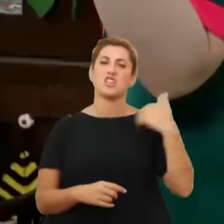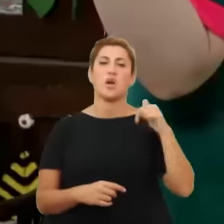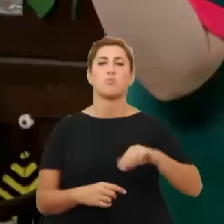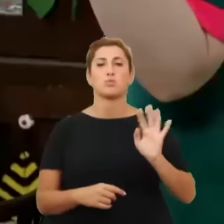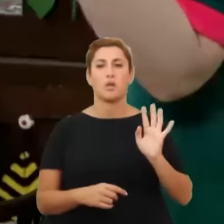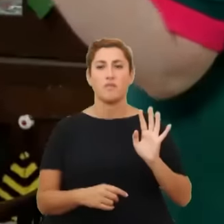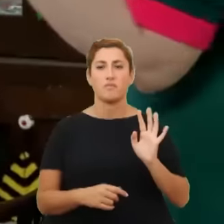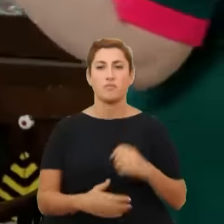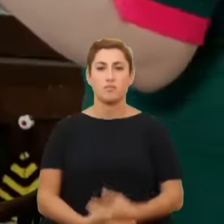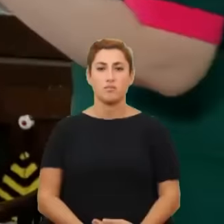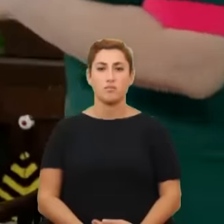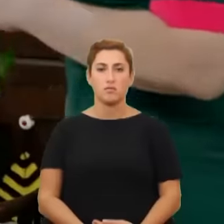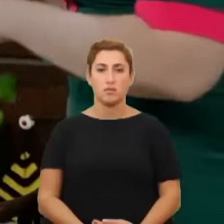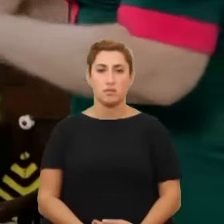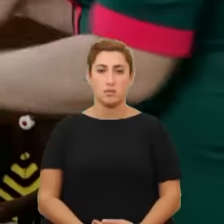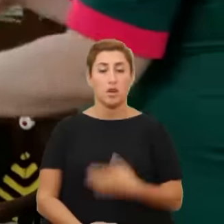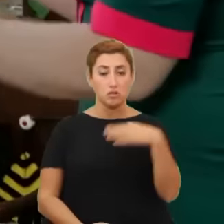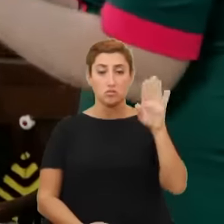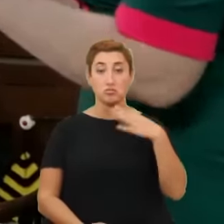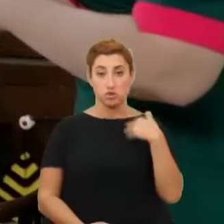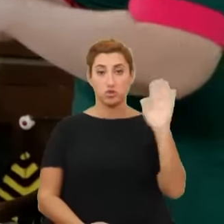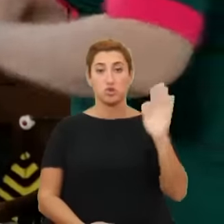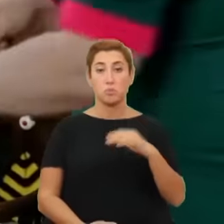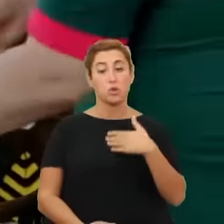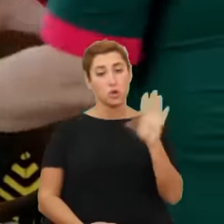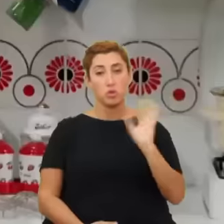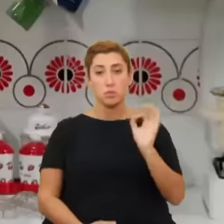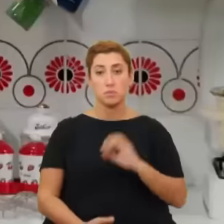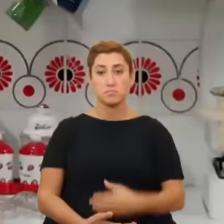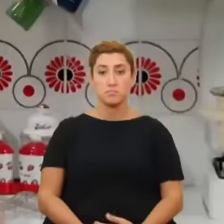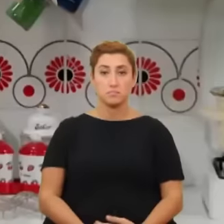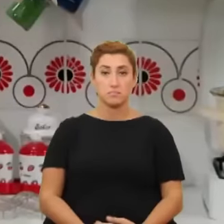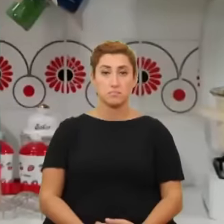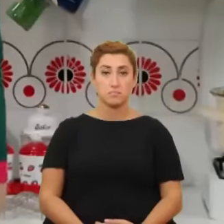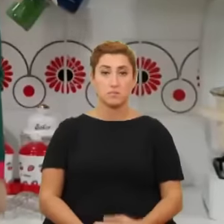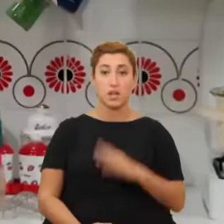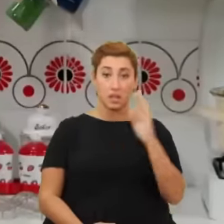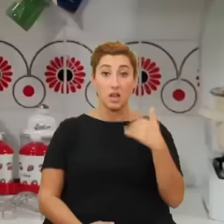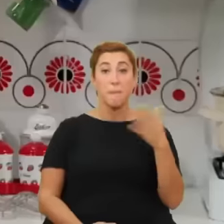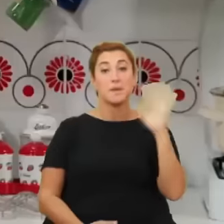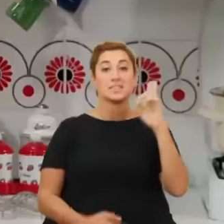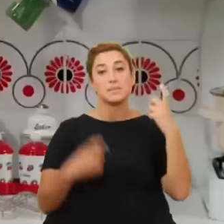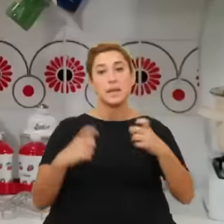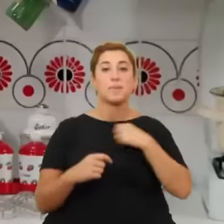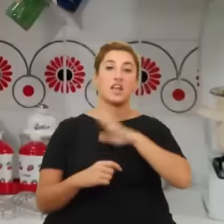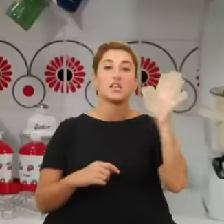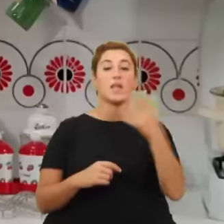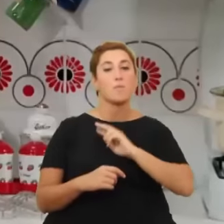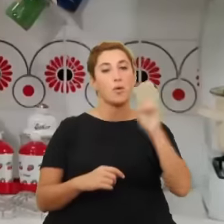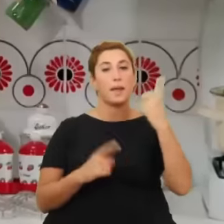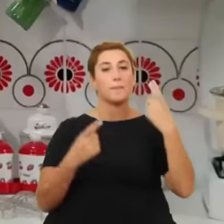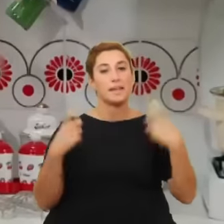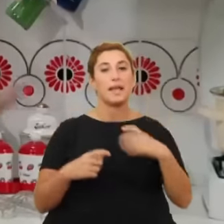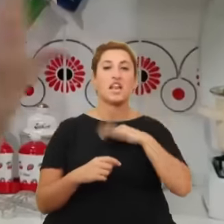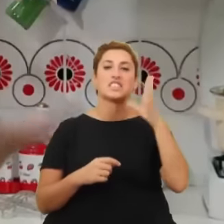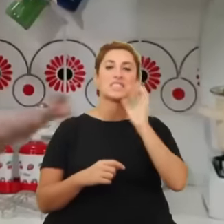ben buralardan. Git. Gideceğim. Git tabii. Gideceğim hem de başka bir semte gideceğim. Daha modern bir